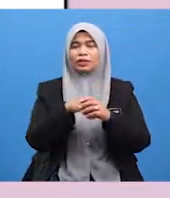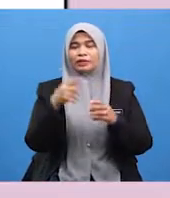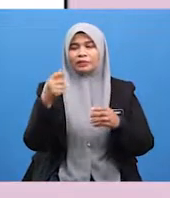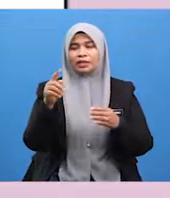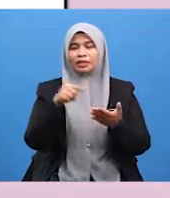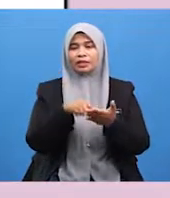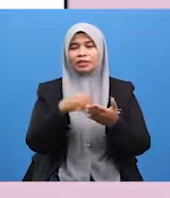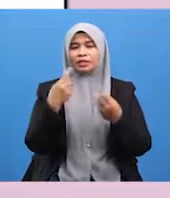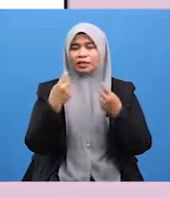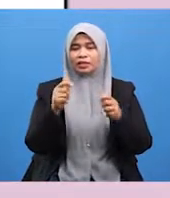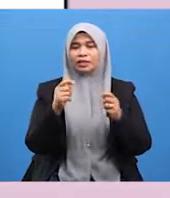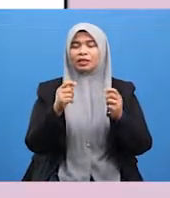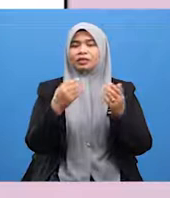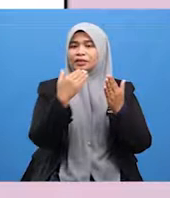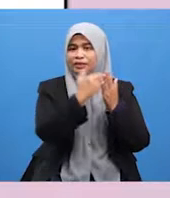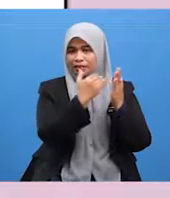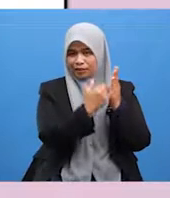yang telah disenaraikan tadi.